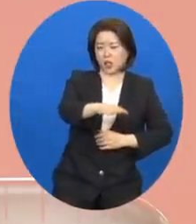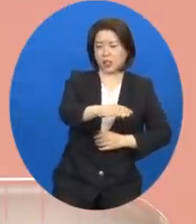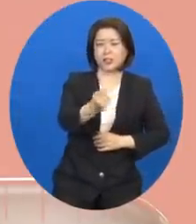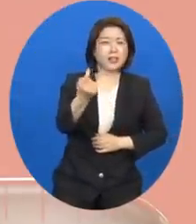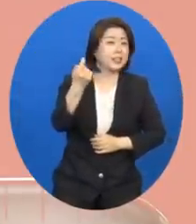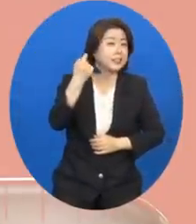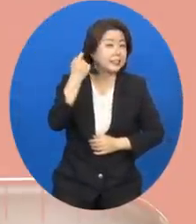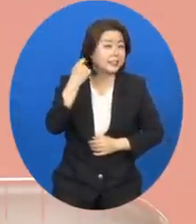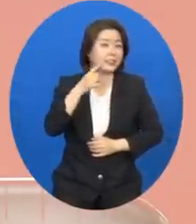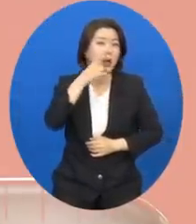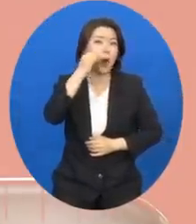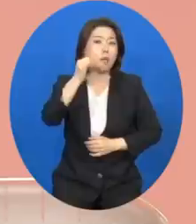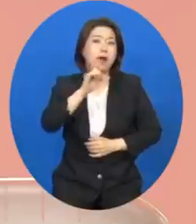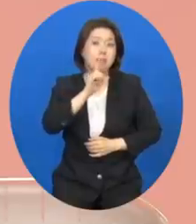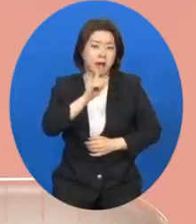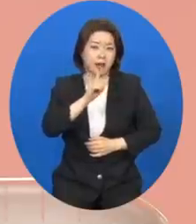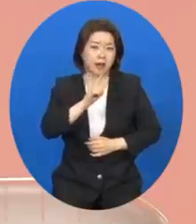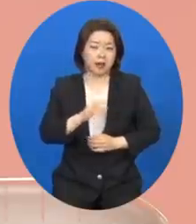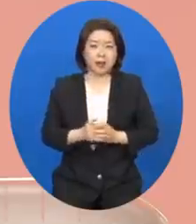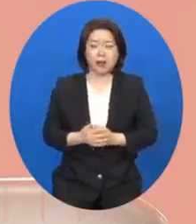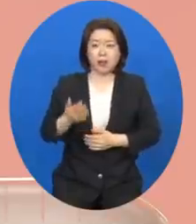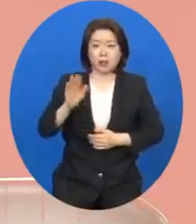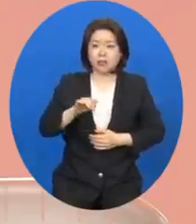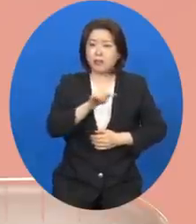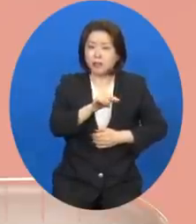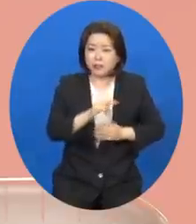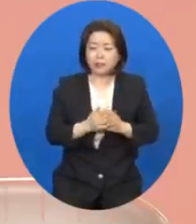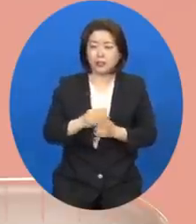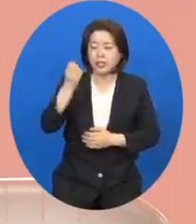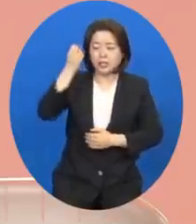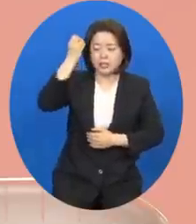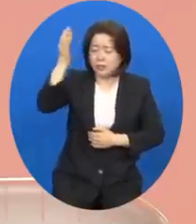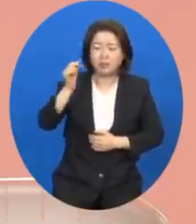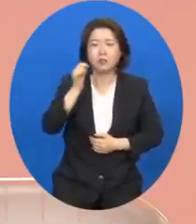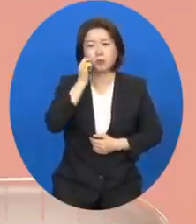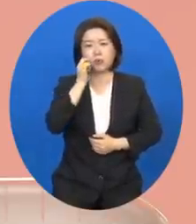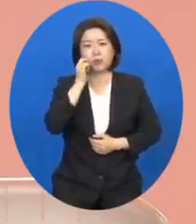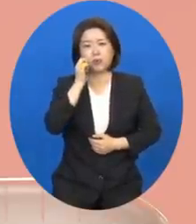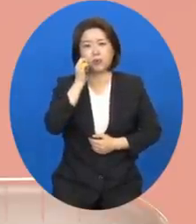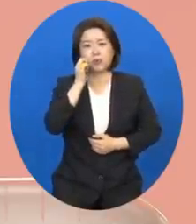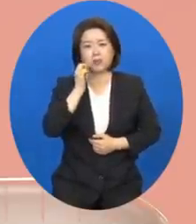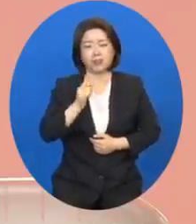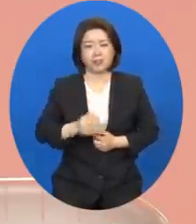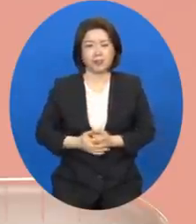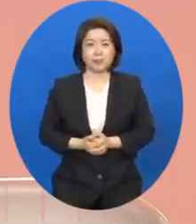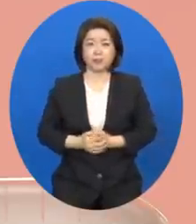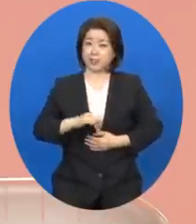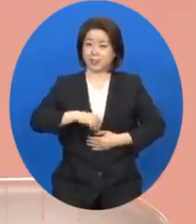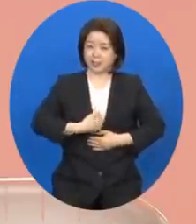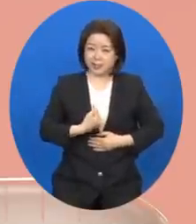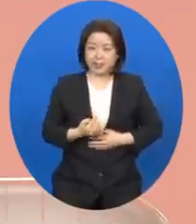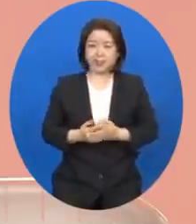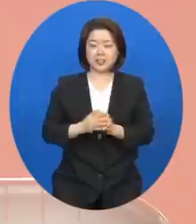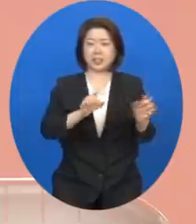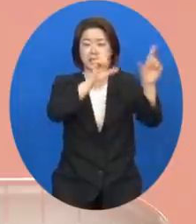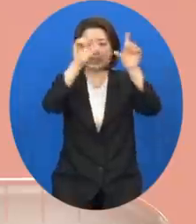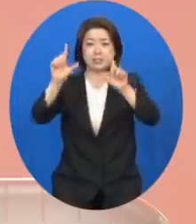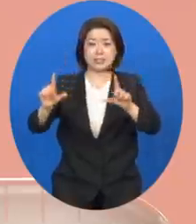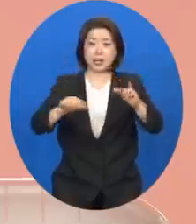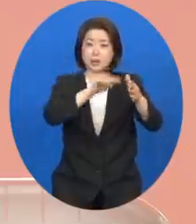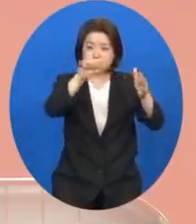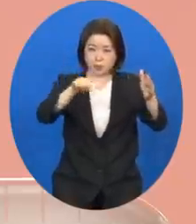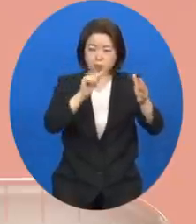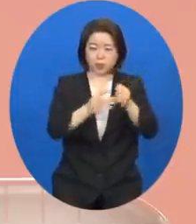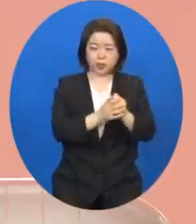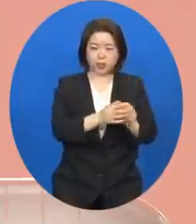말이지만 자기는 잊지를 못하겠다는 거예요. 그 자신의 삶 속에